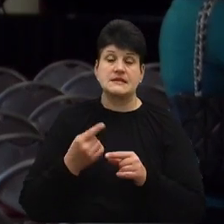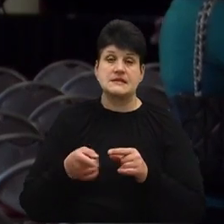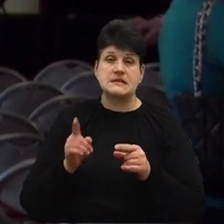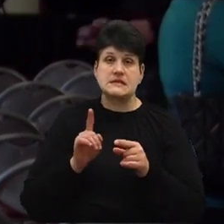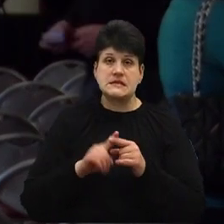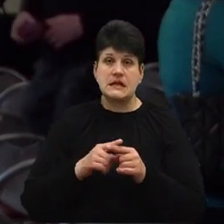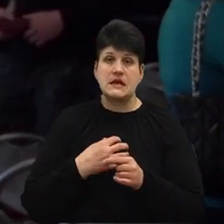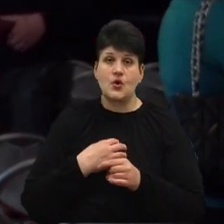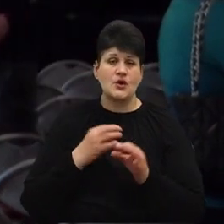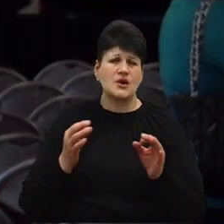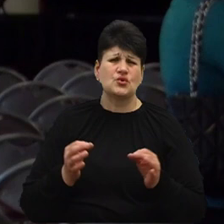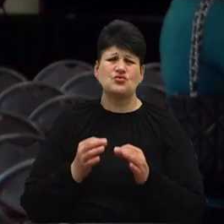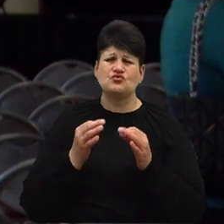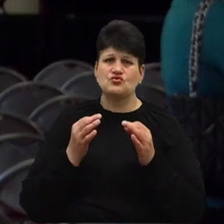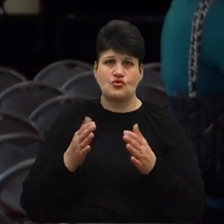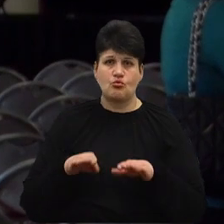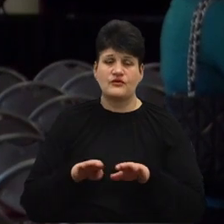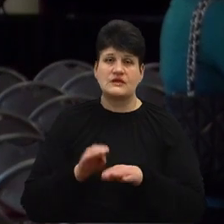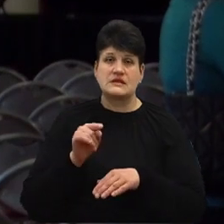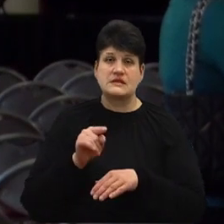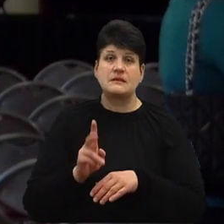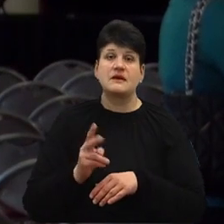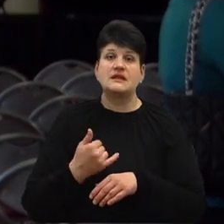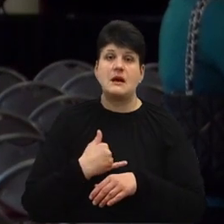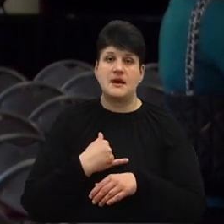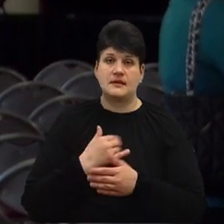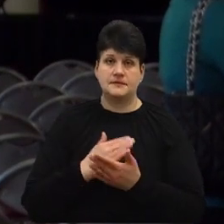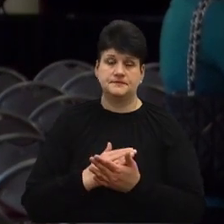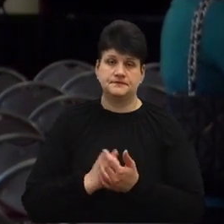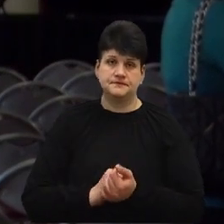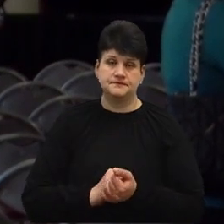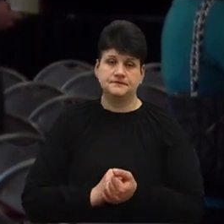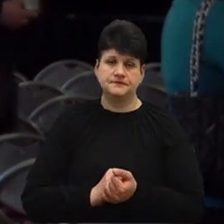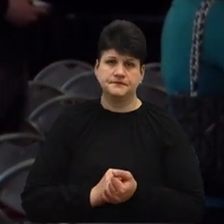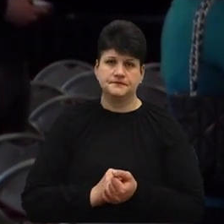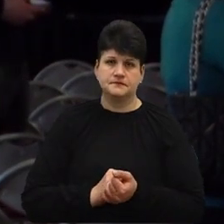Це нагорода нічого порівняно з тим, яким він є для мене.